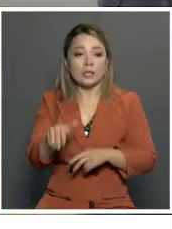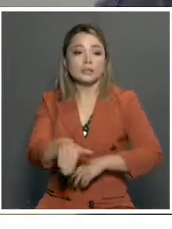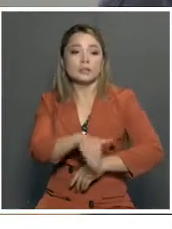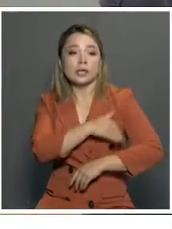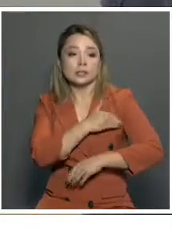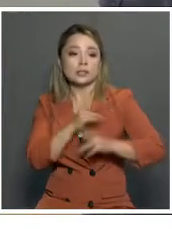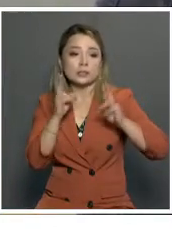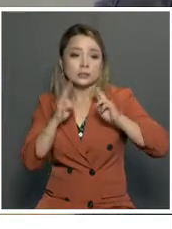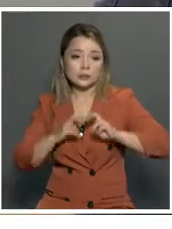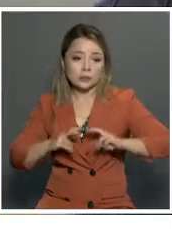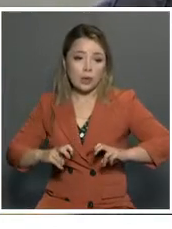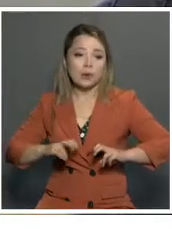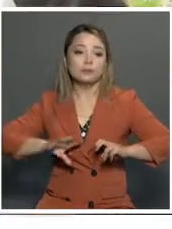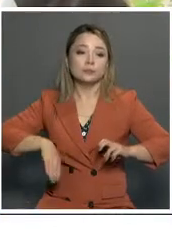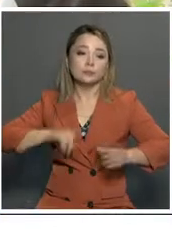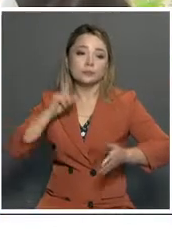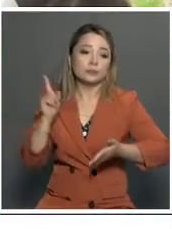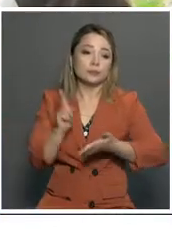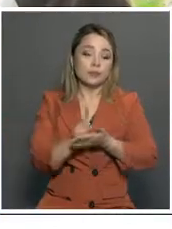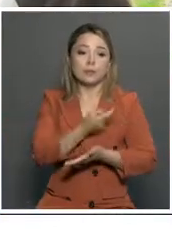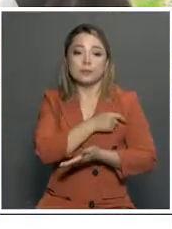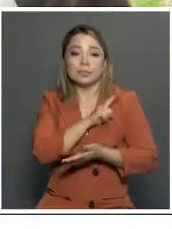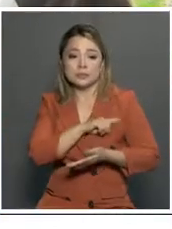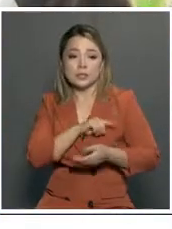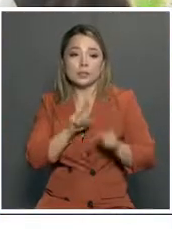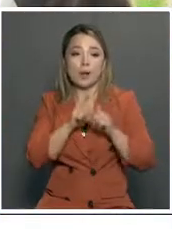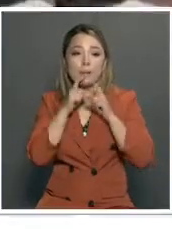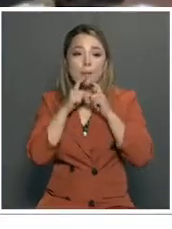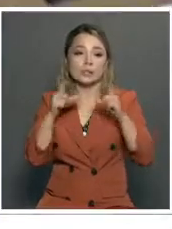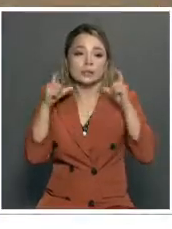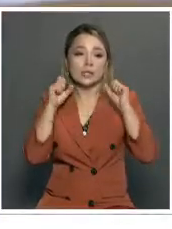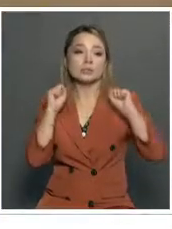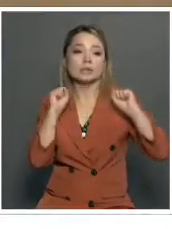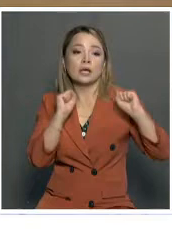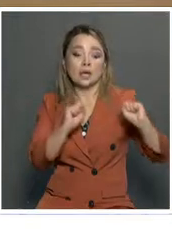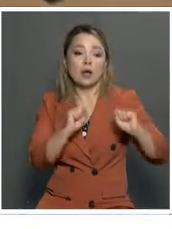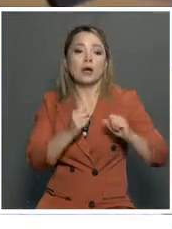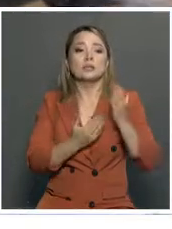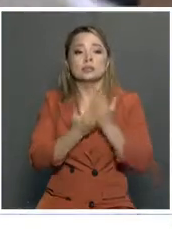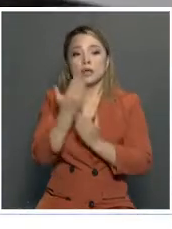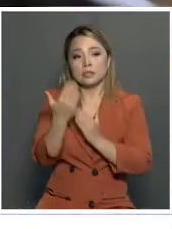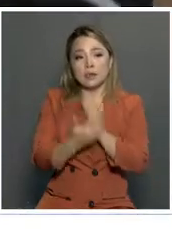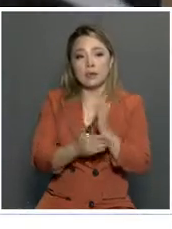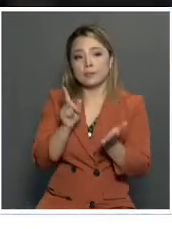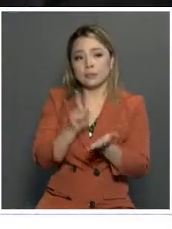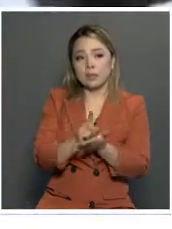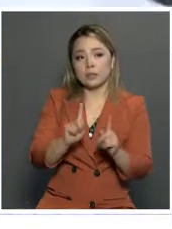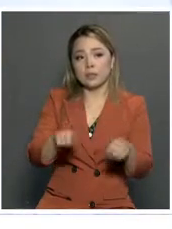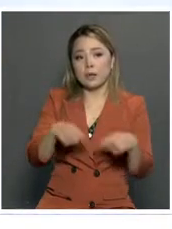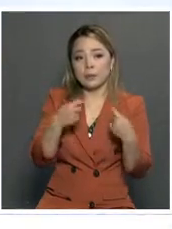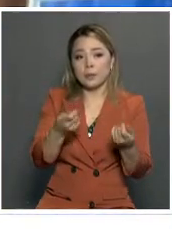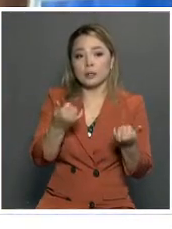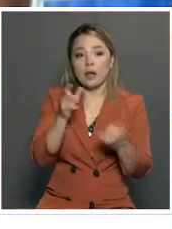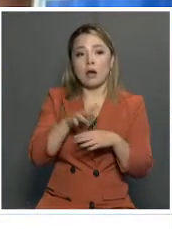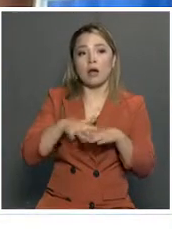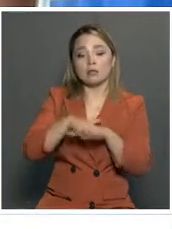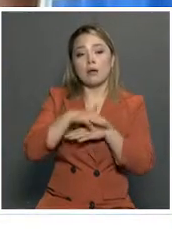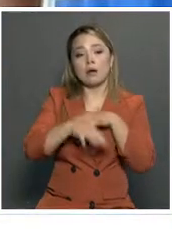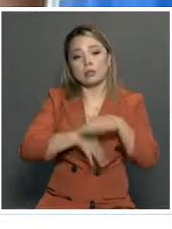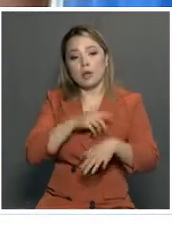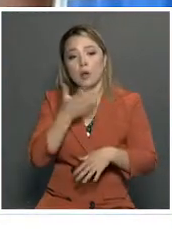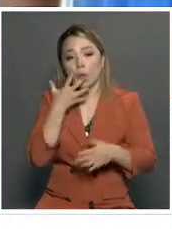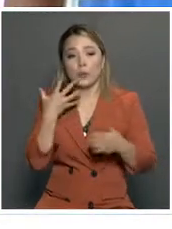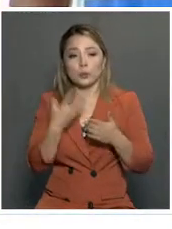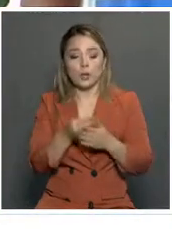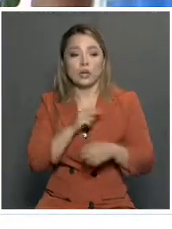қызуы өлшенеді. Одан әрі міндетті түрде медициналық маска мен резеңке қолғап беріледі. Таңертеңнен бері толассыз кеп тұрғындар өз таңдауларын